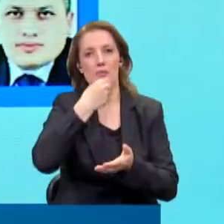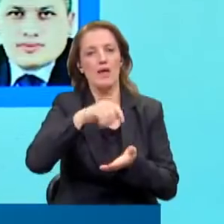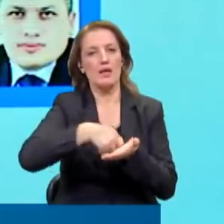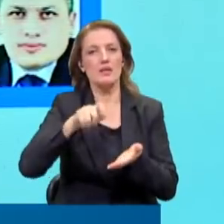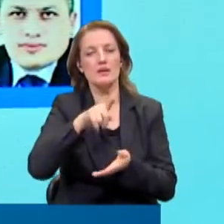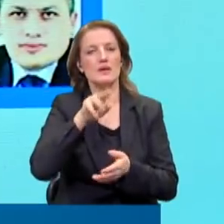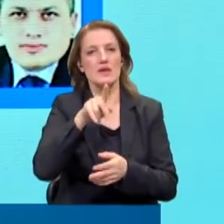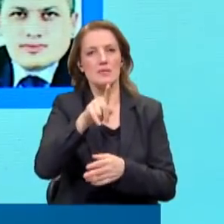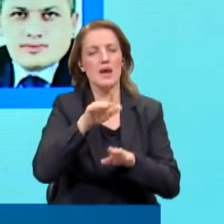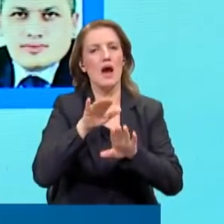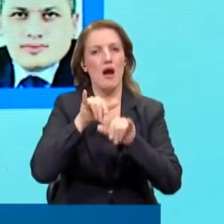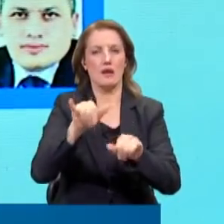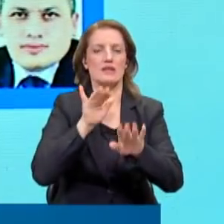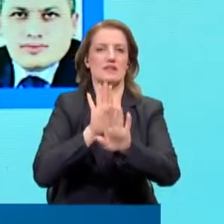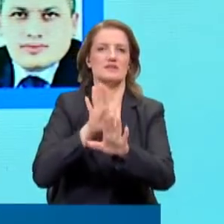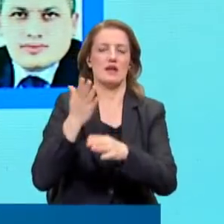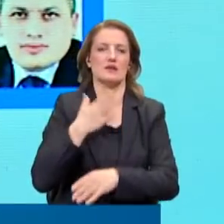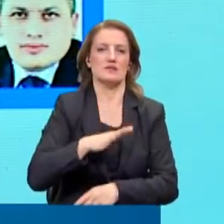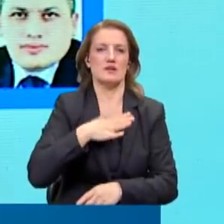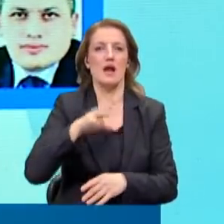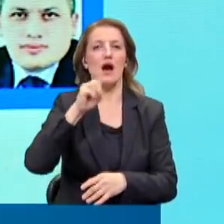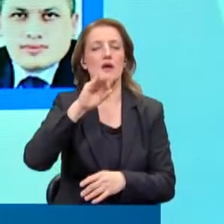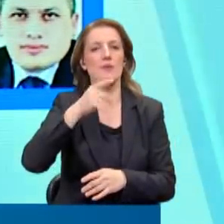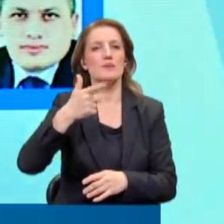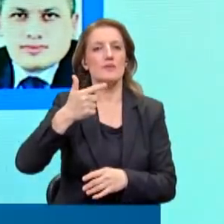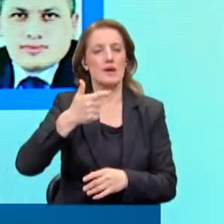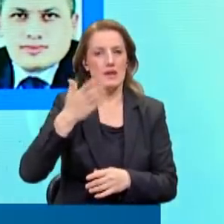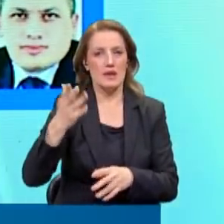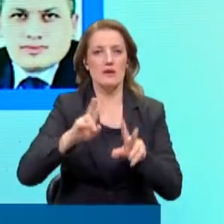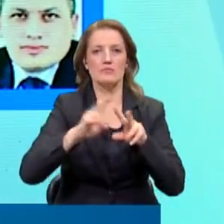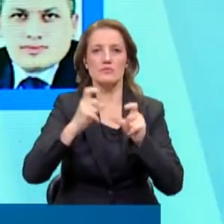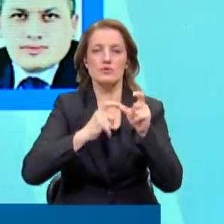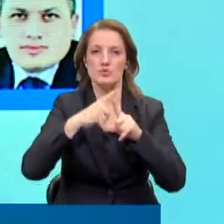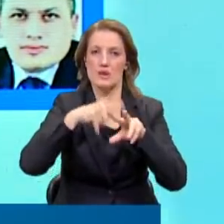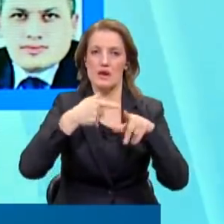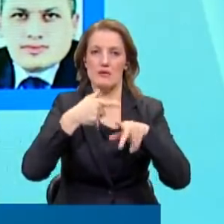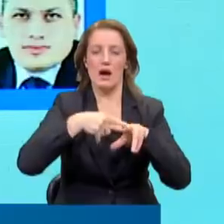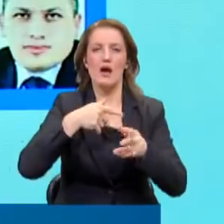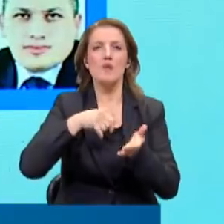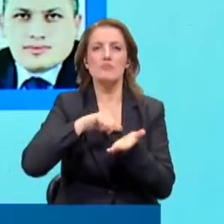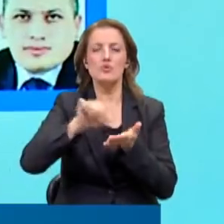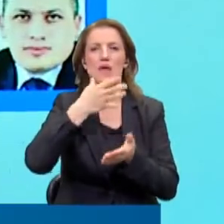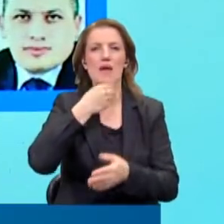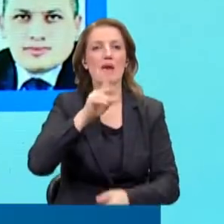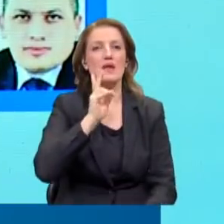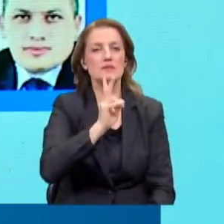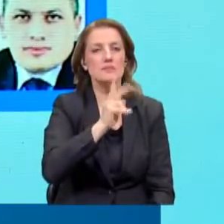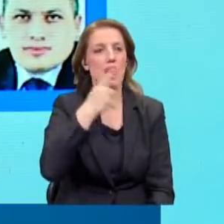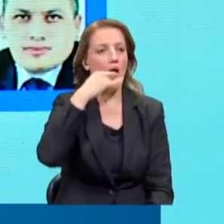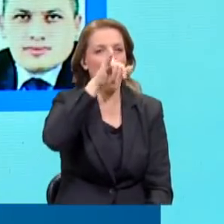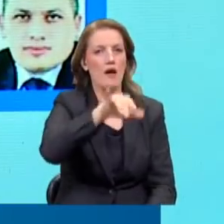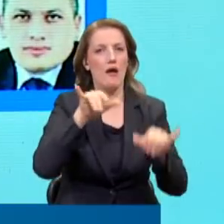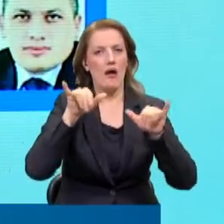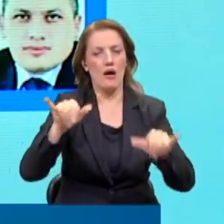farkı verilmesi için destek istedi. AKP Grup Başkan Vekili Mustafa Elitaş, bütün emeklilere uygulanan hakkın